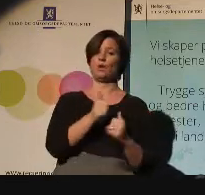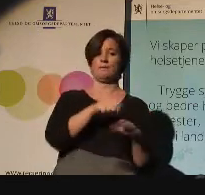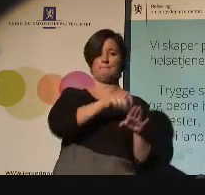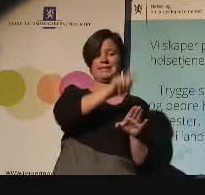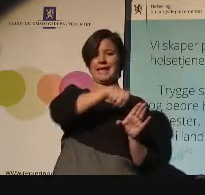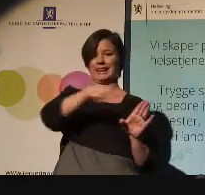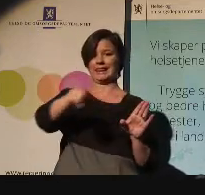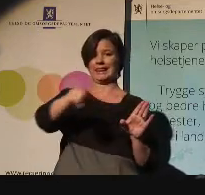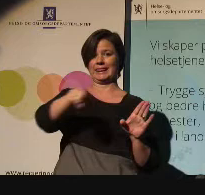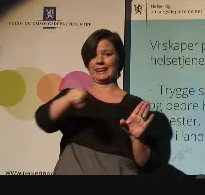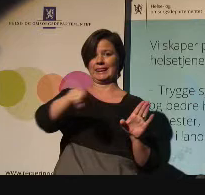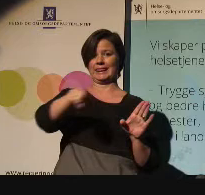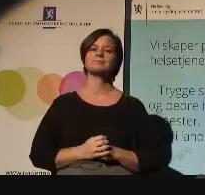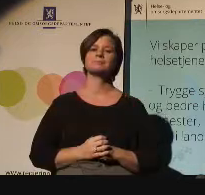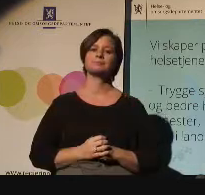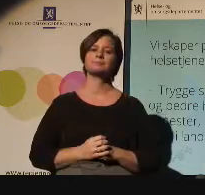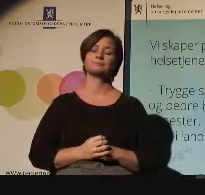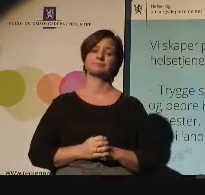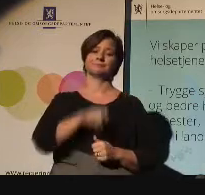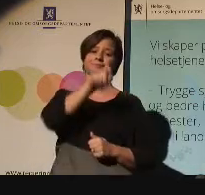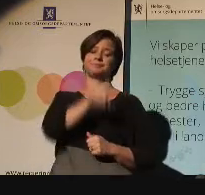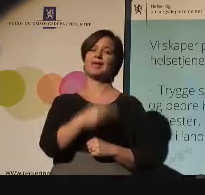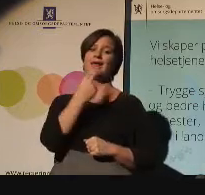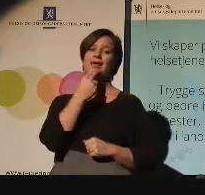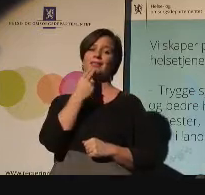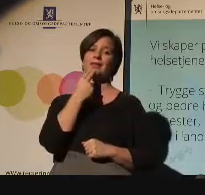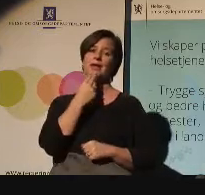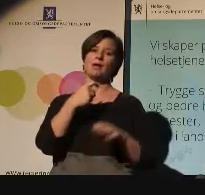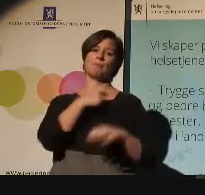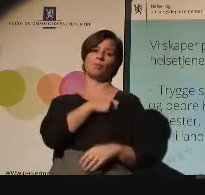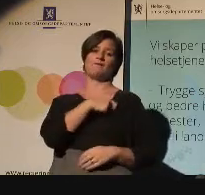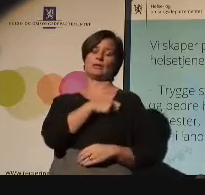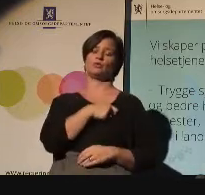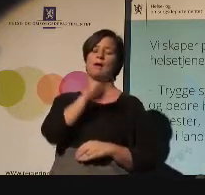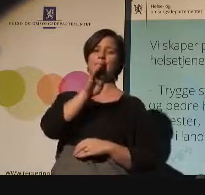Og den som skal snakke til oss, det professor Bastian Blom.